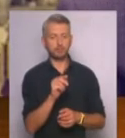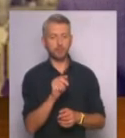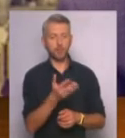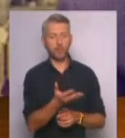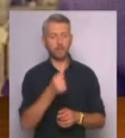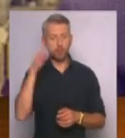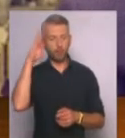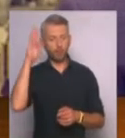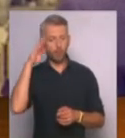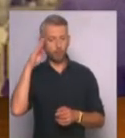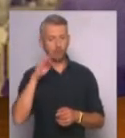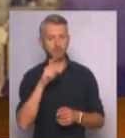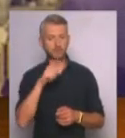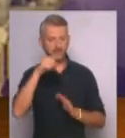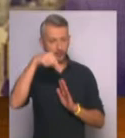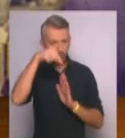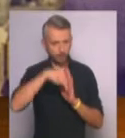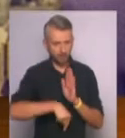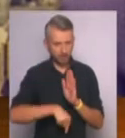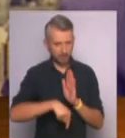отримує воду зі свердловин